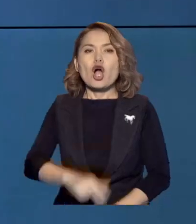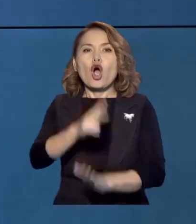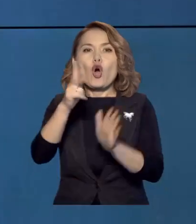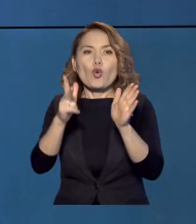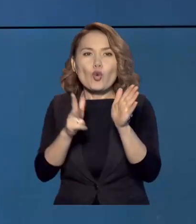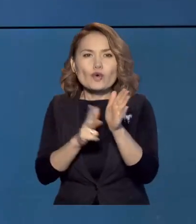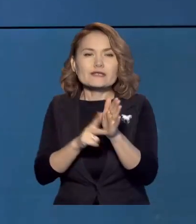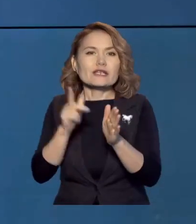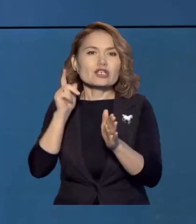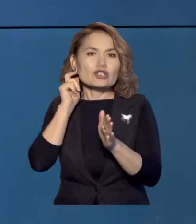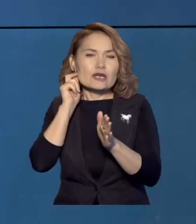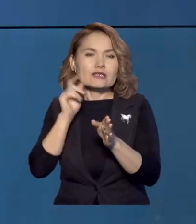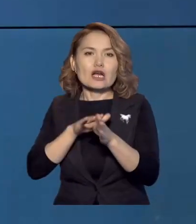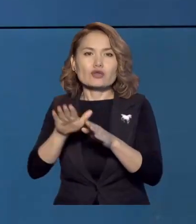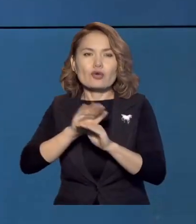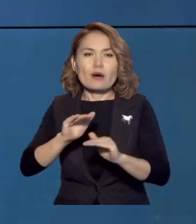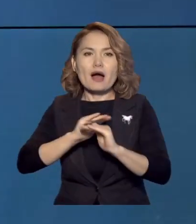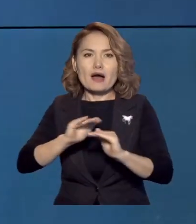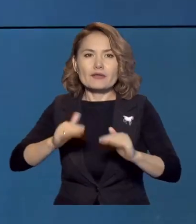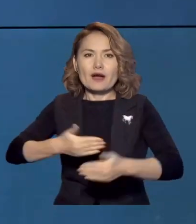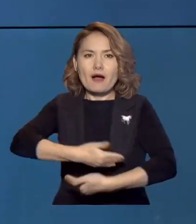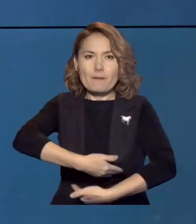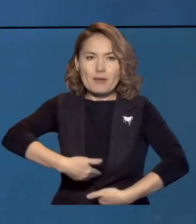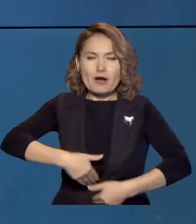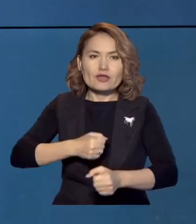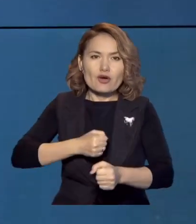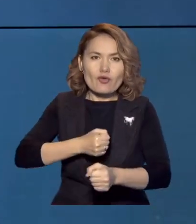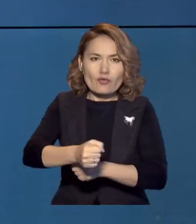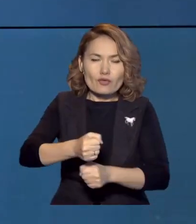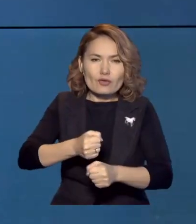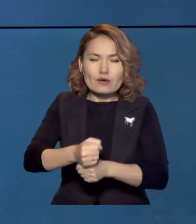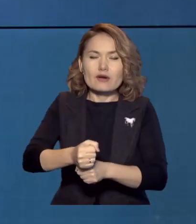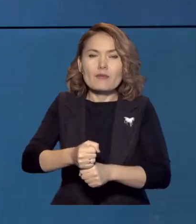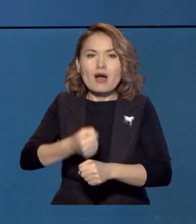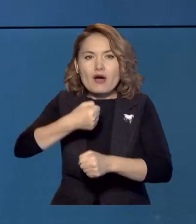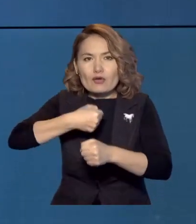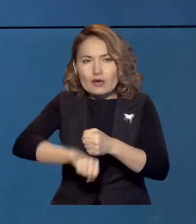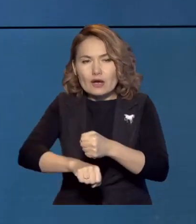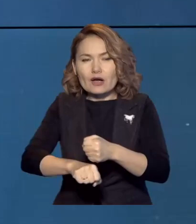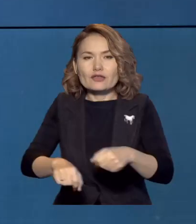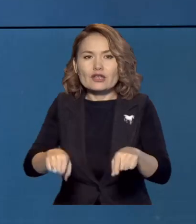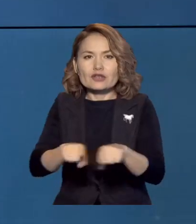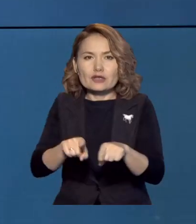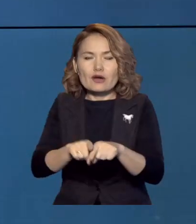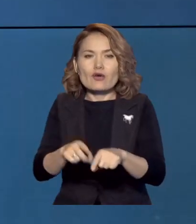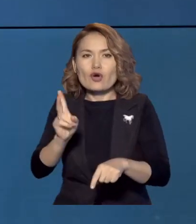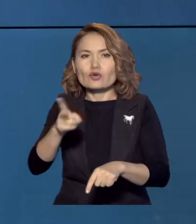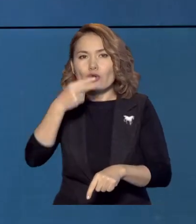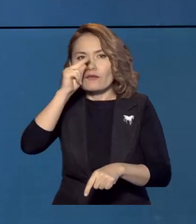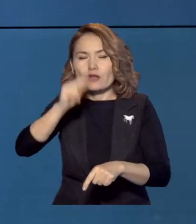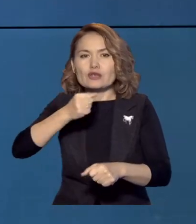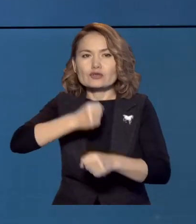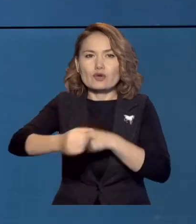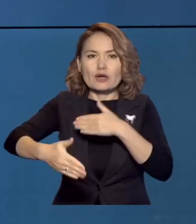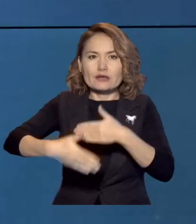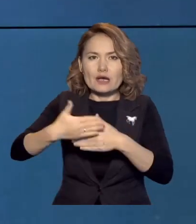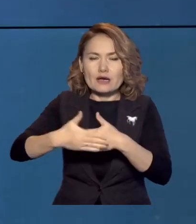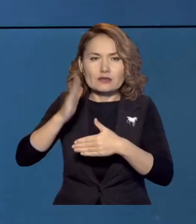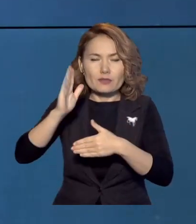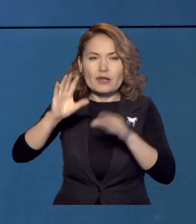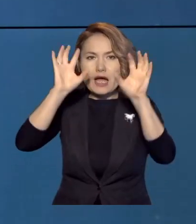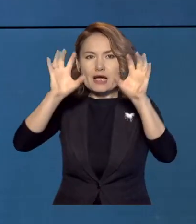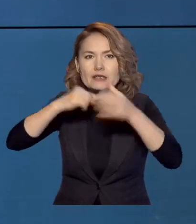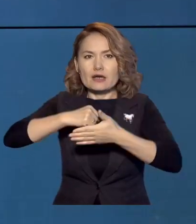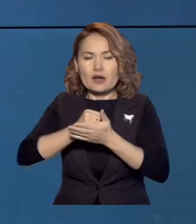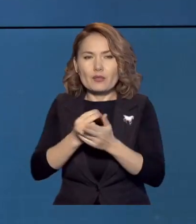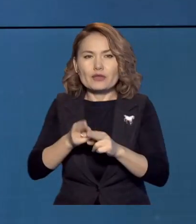Кәмелетке толмағандарға қатысты жыныстық қылмыстарға қарсы жұмыс күшейеді. Бұл туралы бас прокуратура өкілдері айтты. Аталған қылмыстық істерді тексеруге